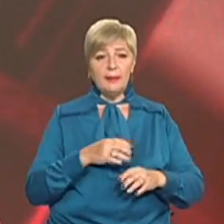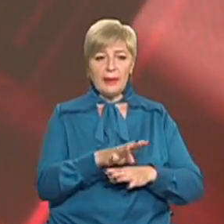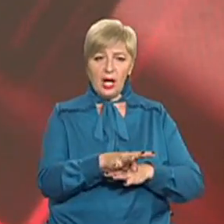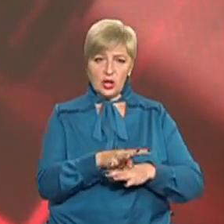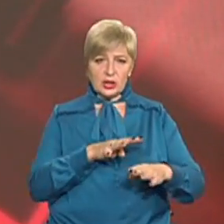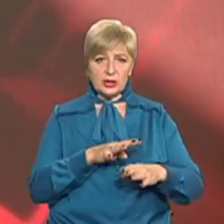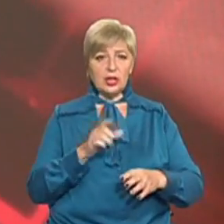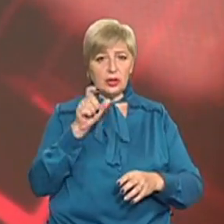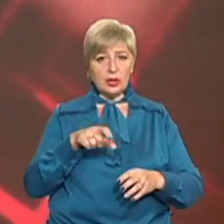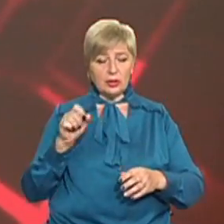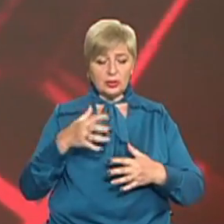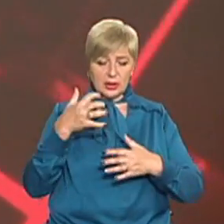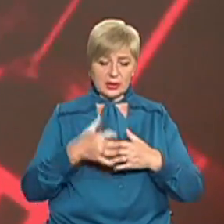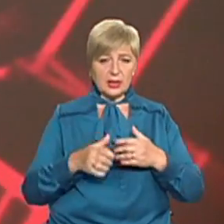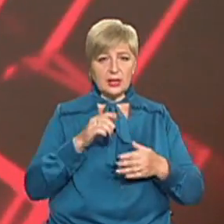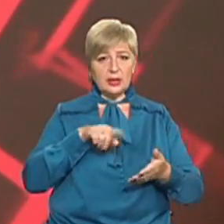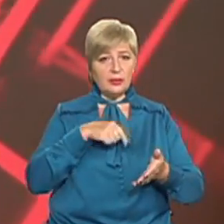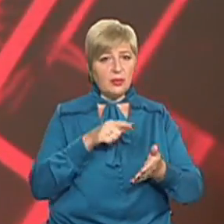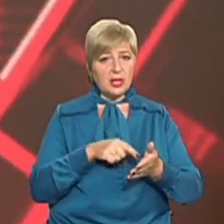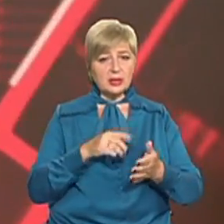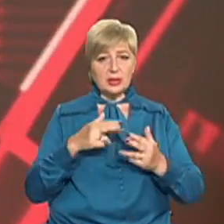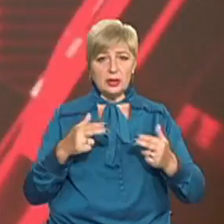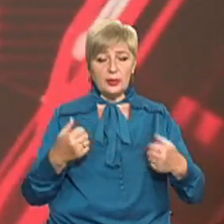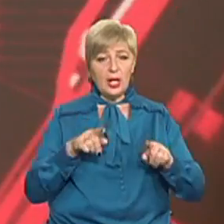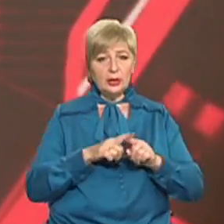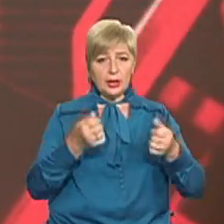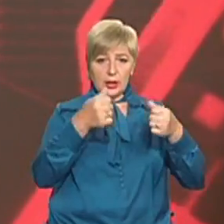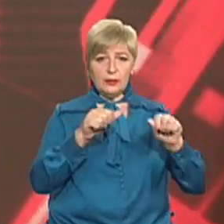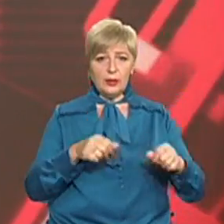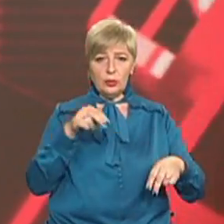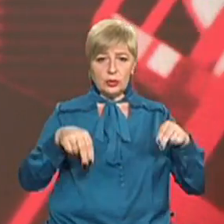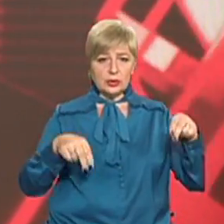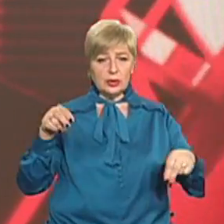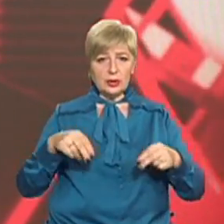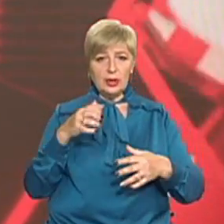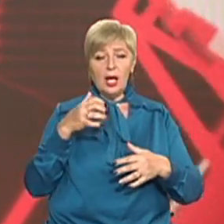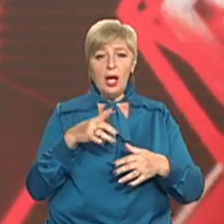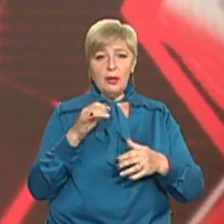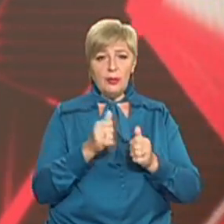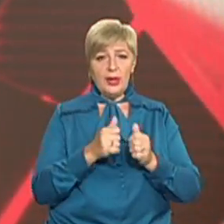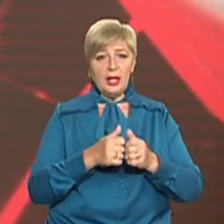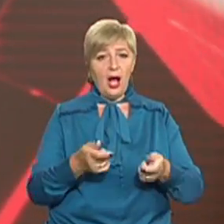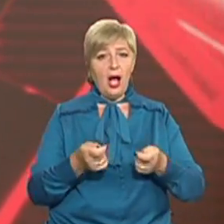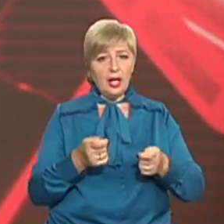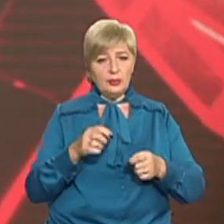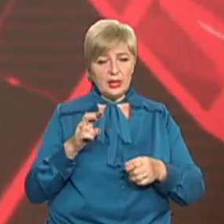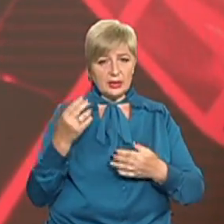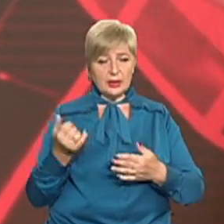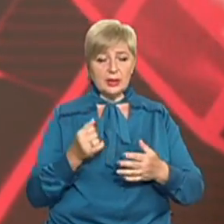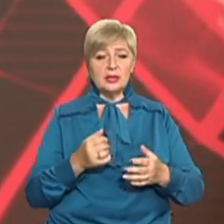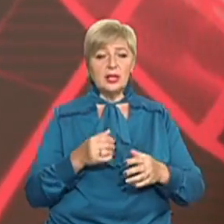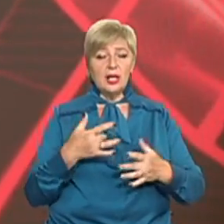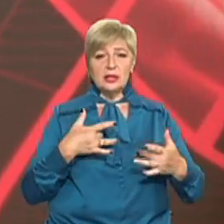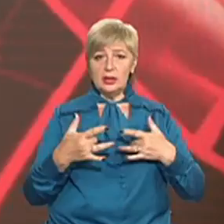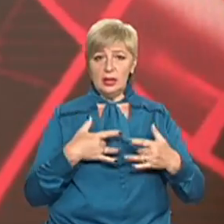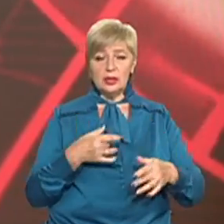Розстріляні люди в середмісті Дніпра. Такі фігури встановили у сквері біля обласної адміністрації. Інсталяцію присвятили річниці